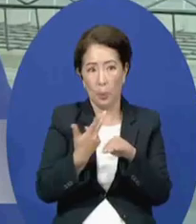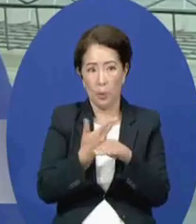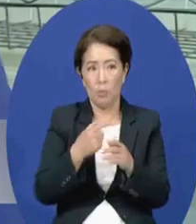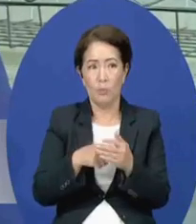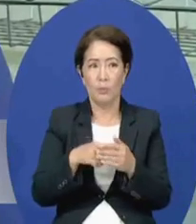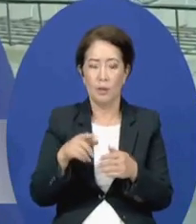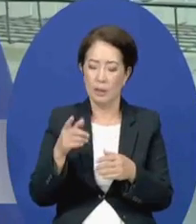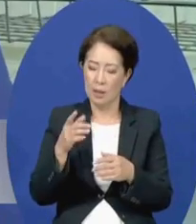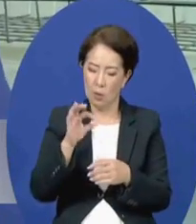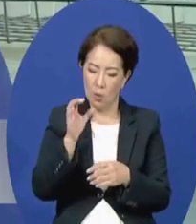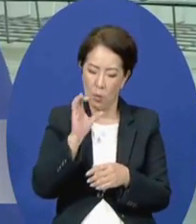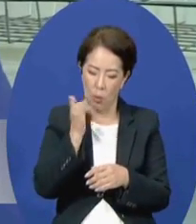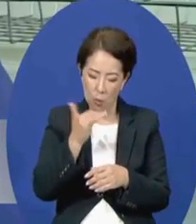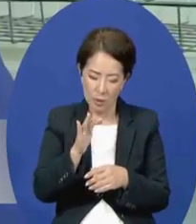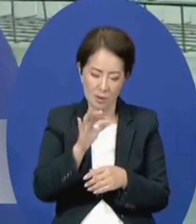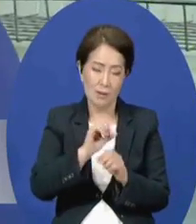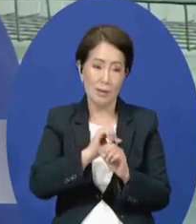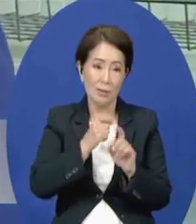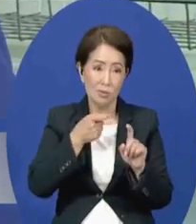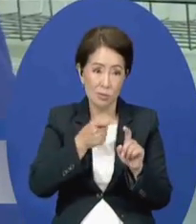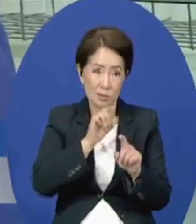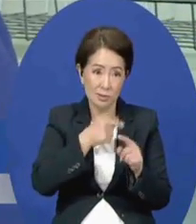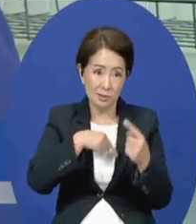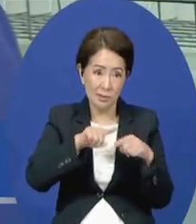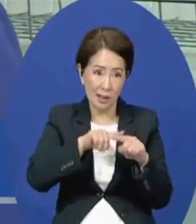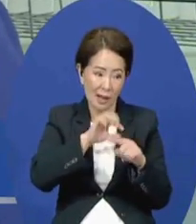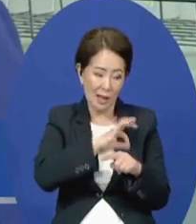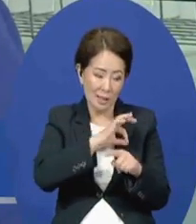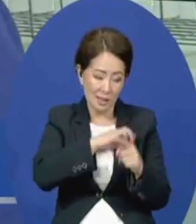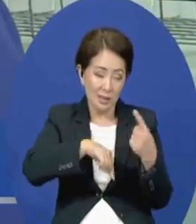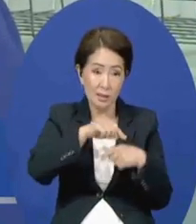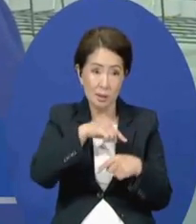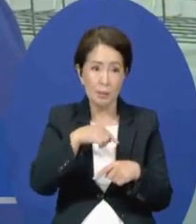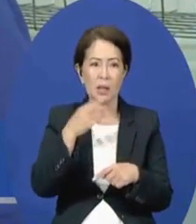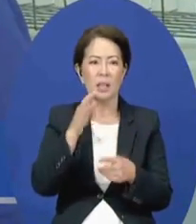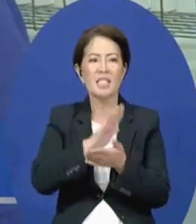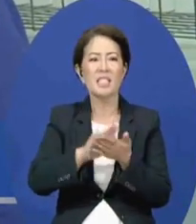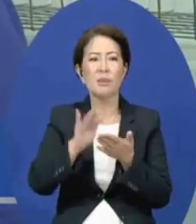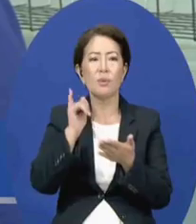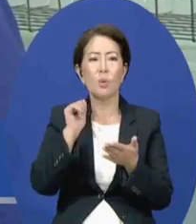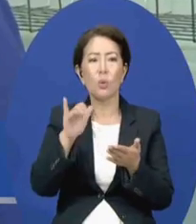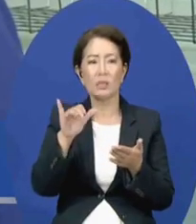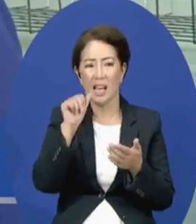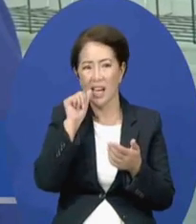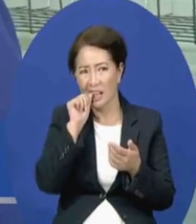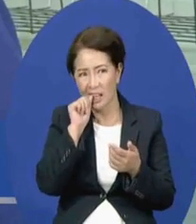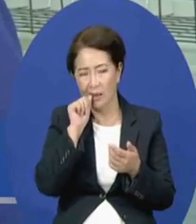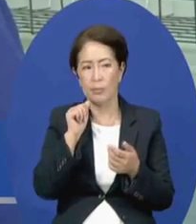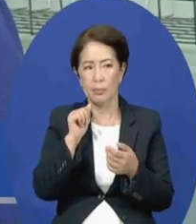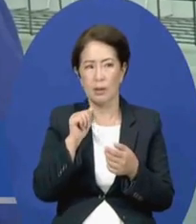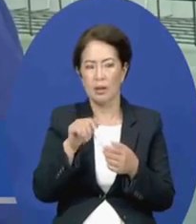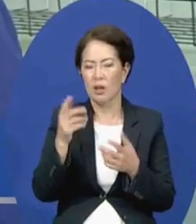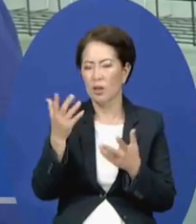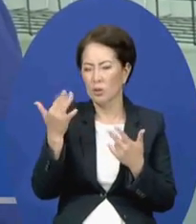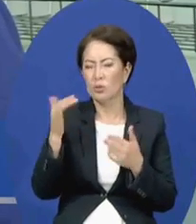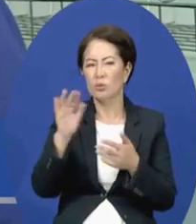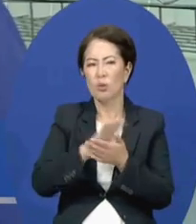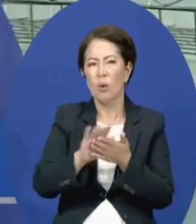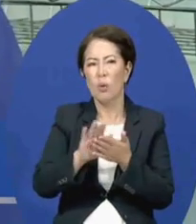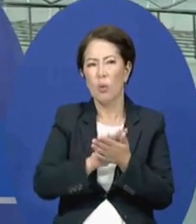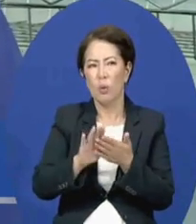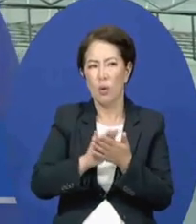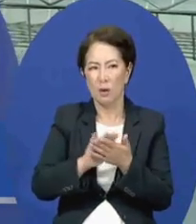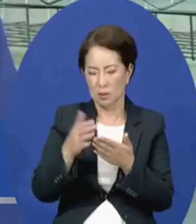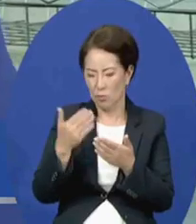усыг чинь эргүүлж ашиглана гэж ширээсээ тэгээд энэ чинь цэвэр усны хэмнэлт гарч байгаа шүү дээ. А ер нь зөндөл угаалагч